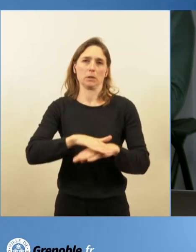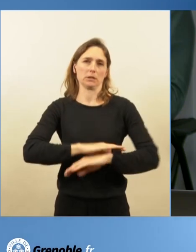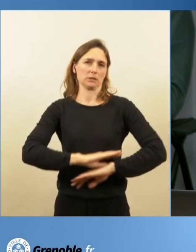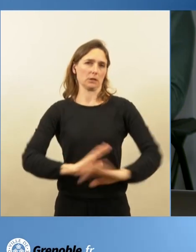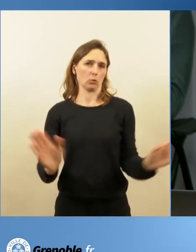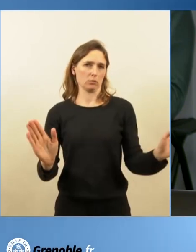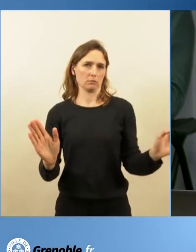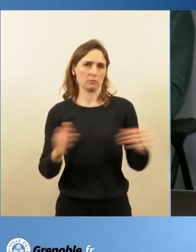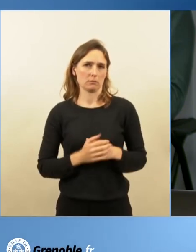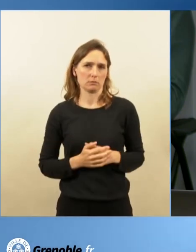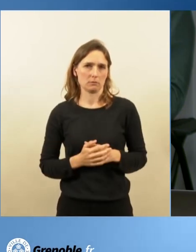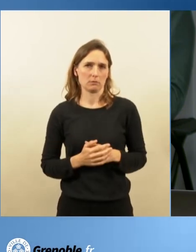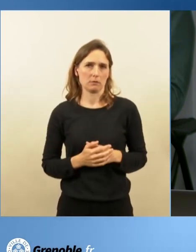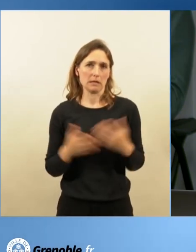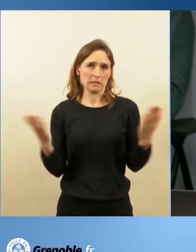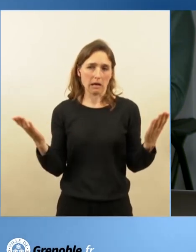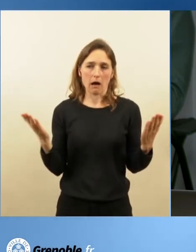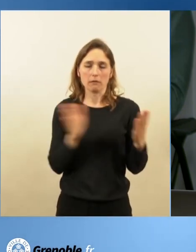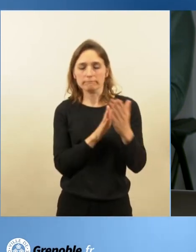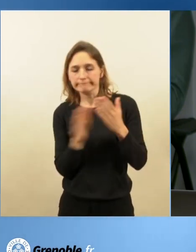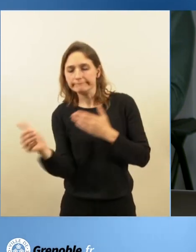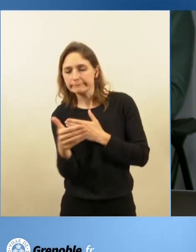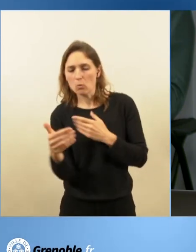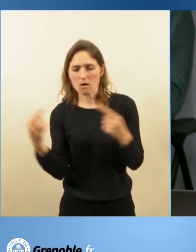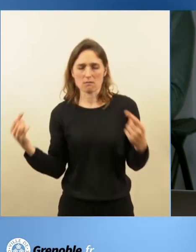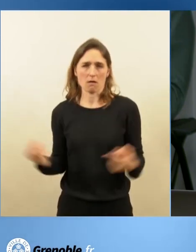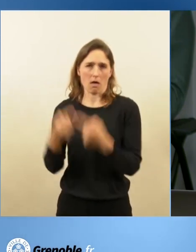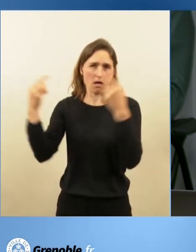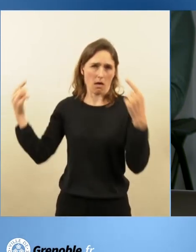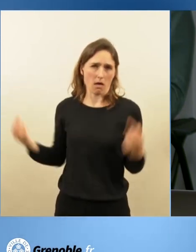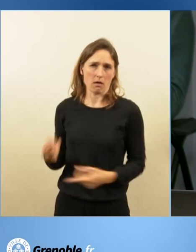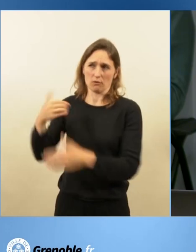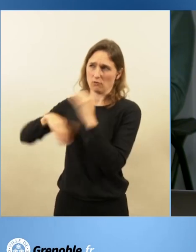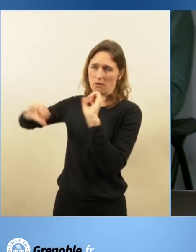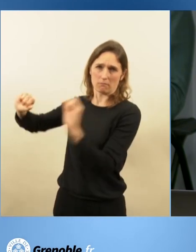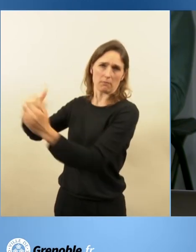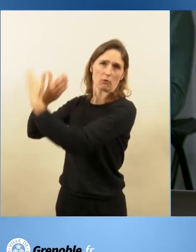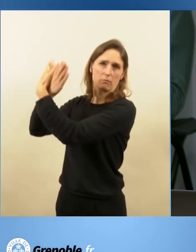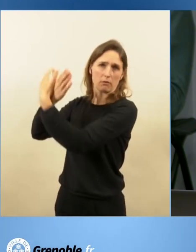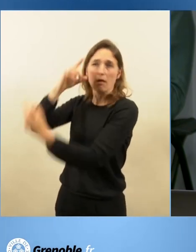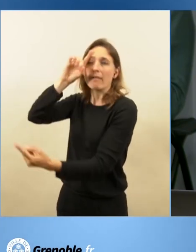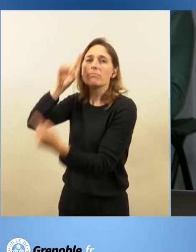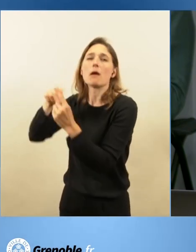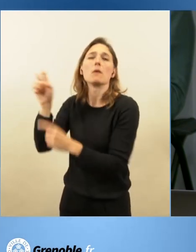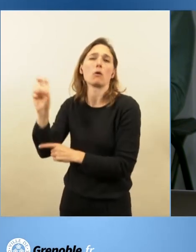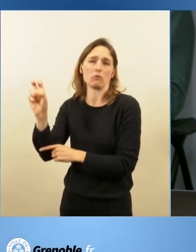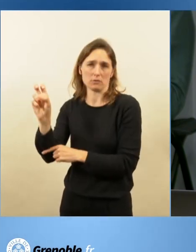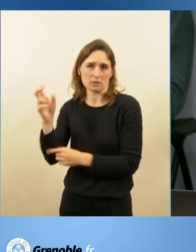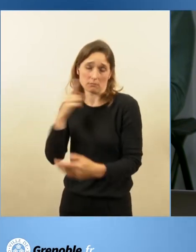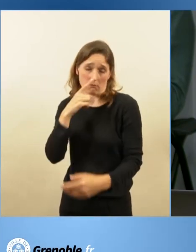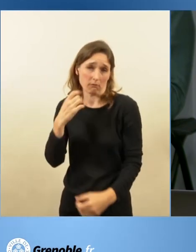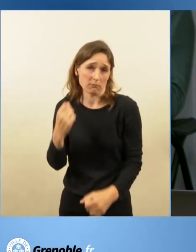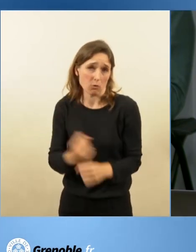une chose c'est cette guerre latente que vous voulez au sein de la métropole sur des thèmes écologiques c'est bien dommage